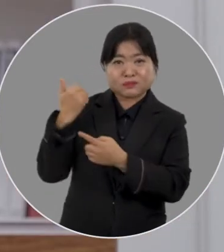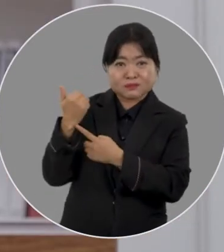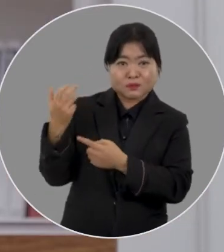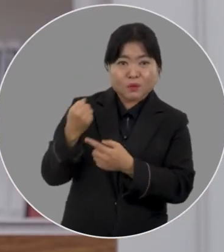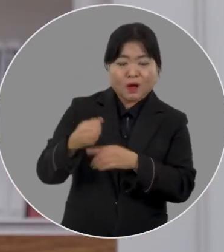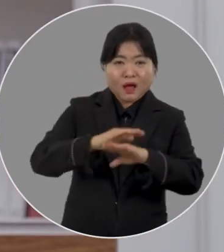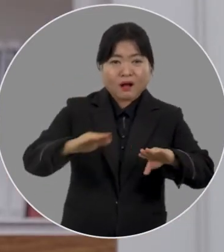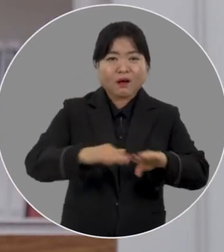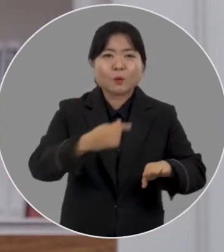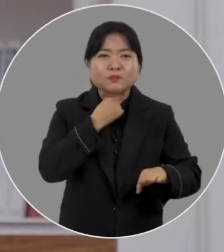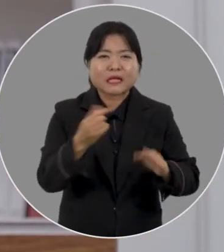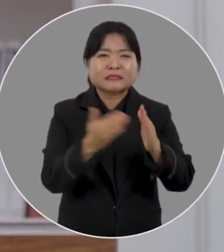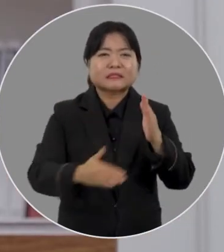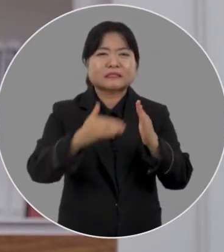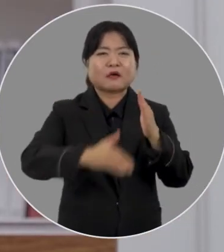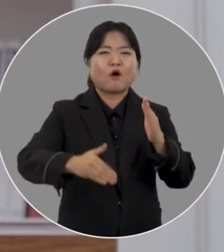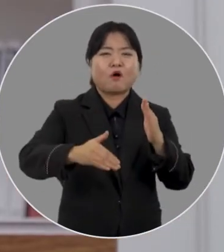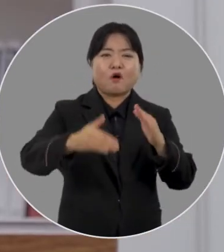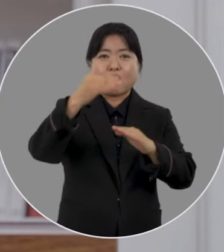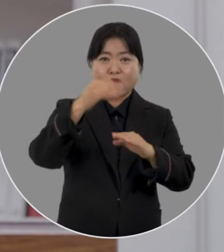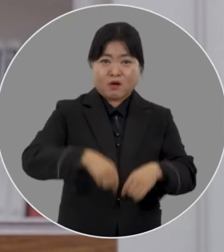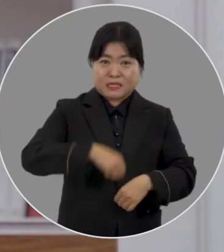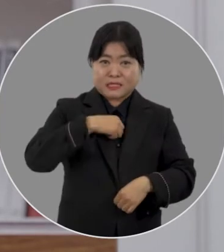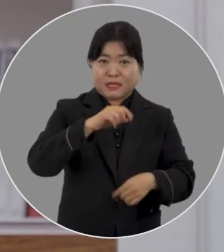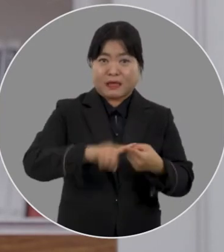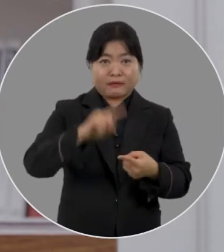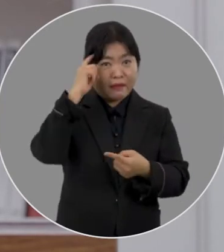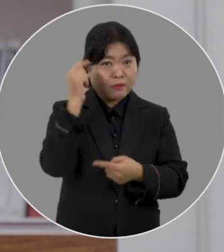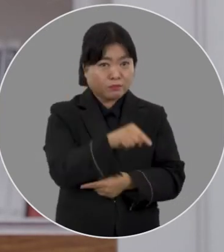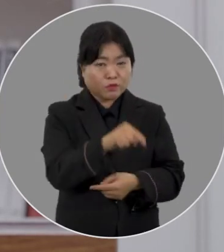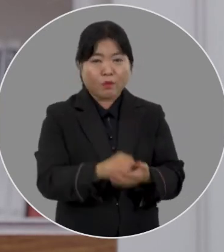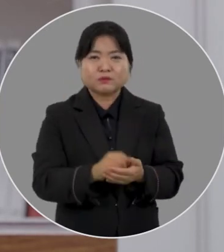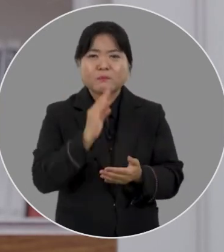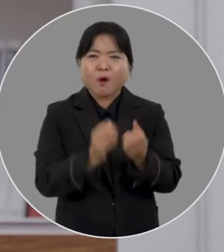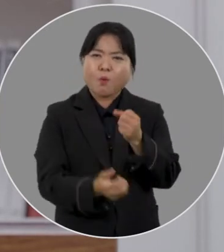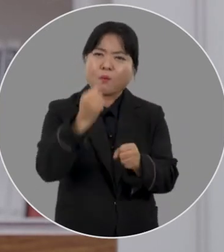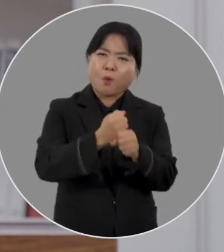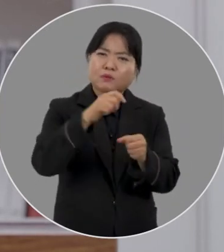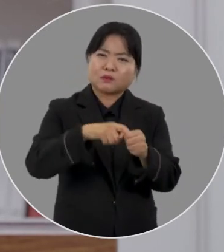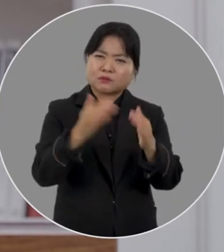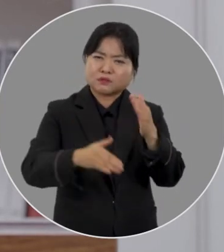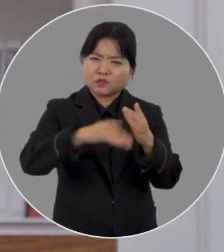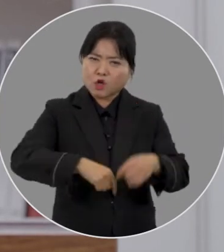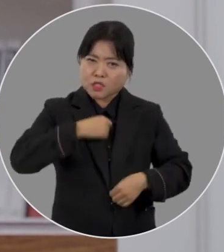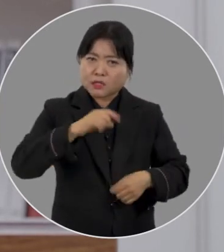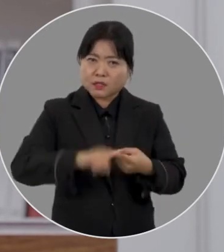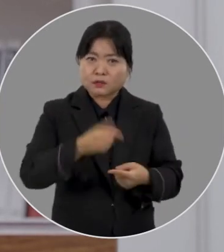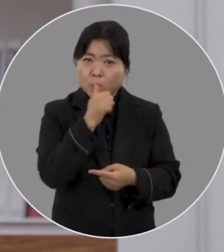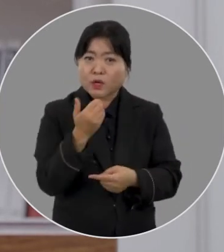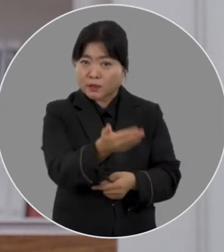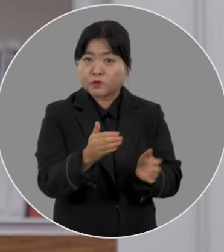해결하고자 하는 정의의 개념에서 정말 이 그 회복적 정의라는 개념을 제가 소개를